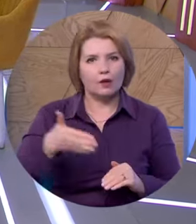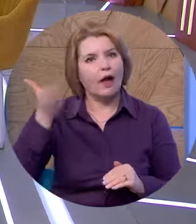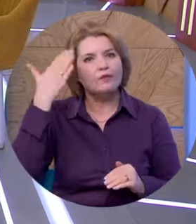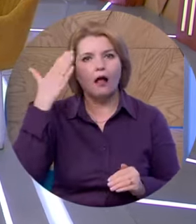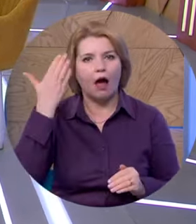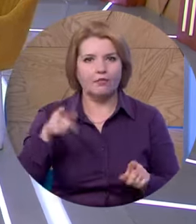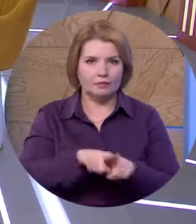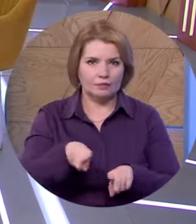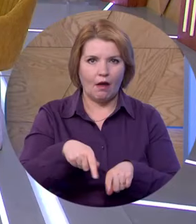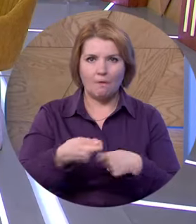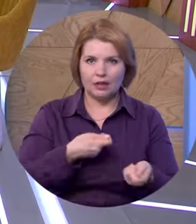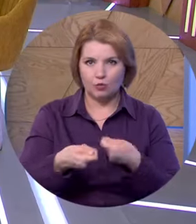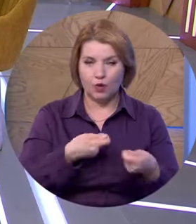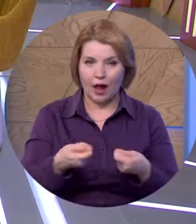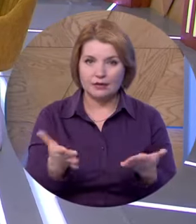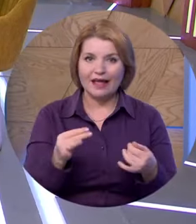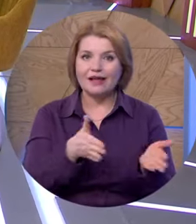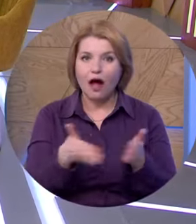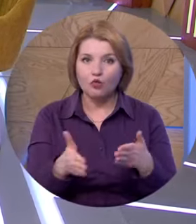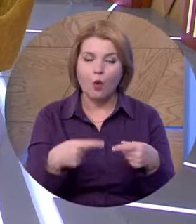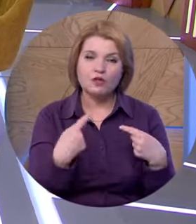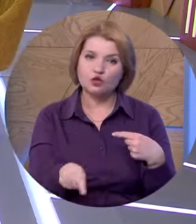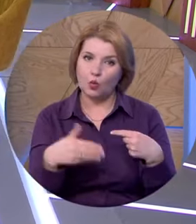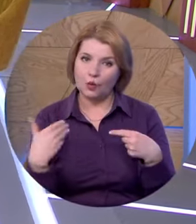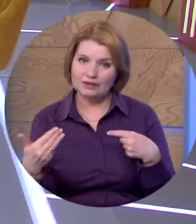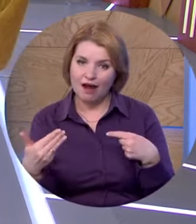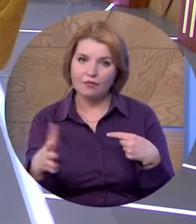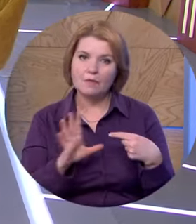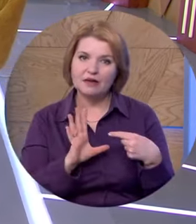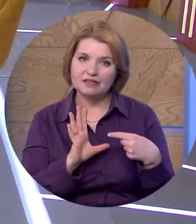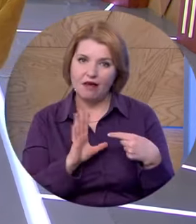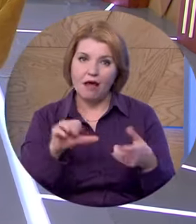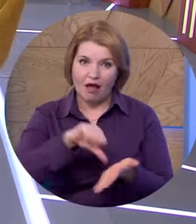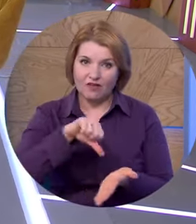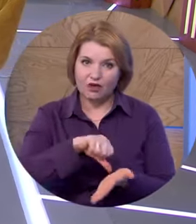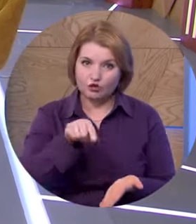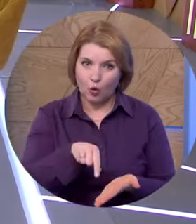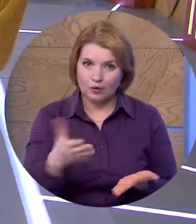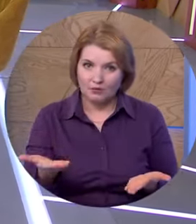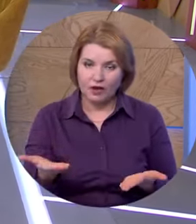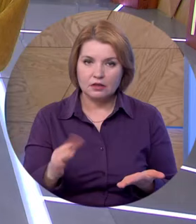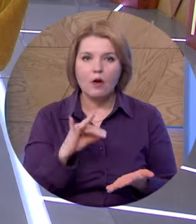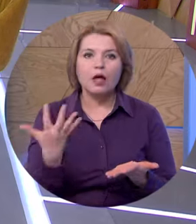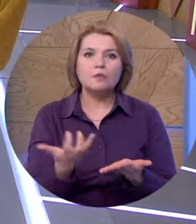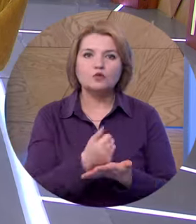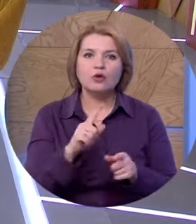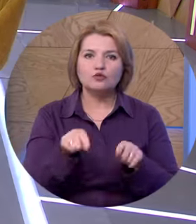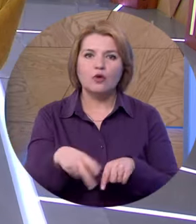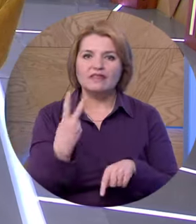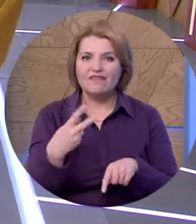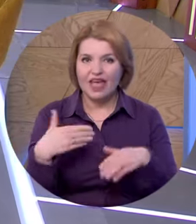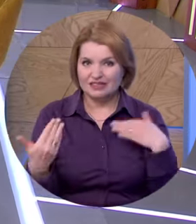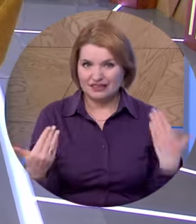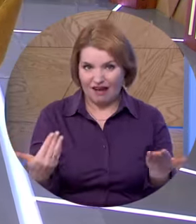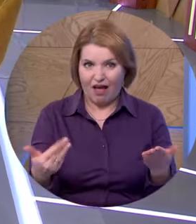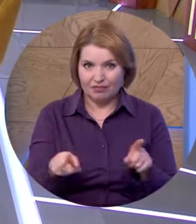и какая-то готовность другой стороны быть вовлеченным в эту манипуляцию. Получается, что так? То есть это как такие вот две стороны одной